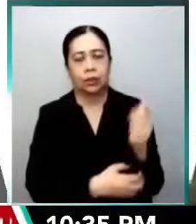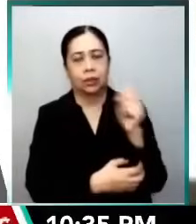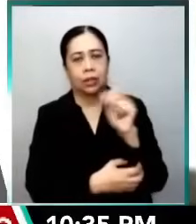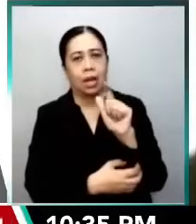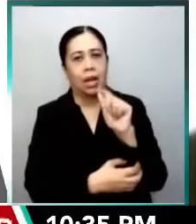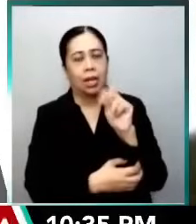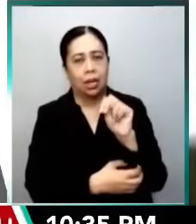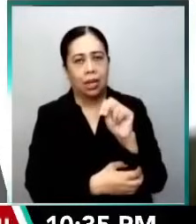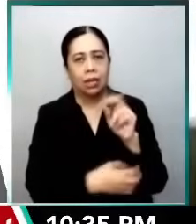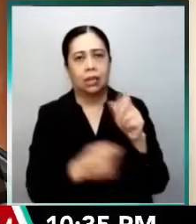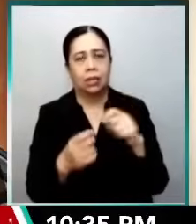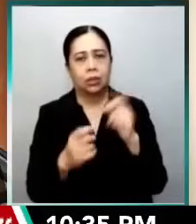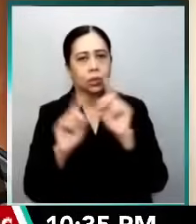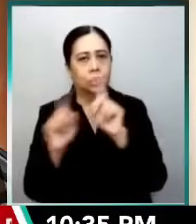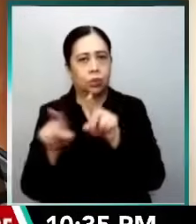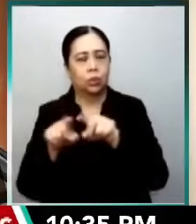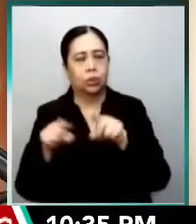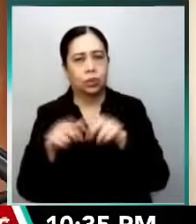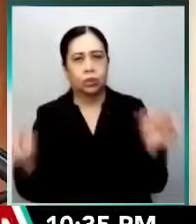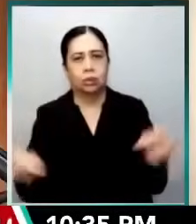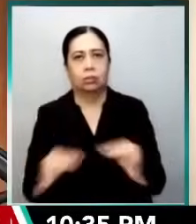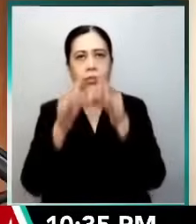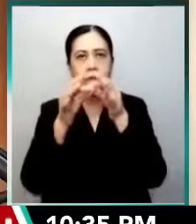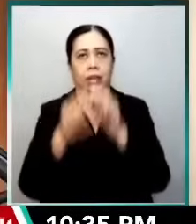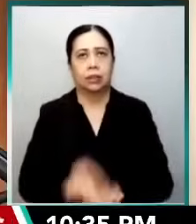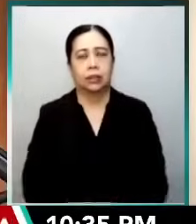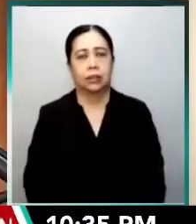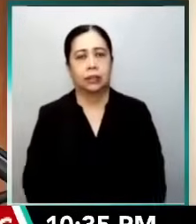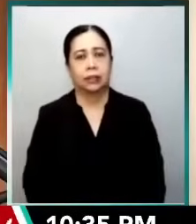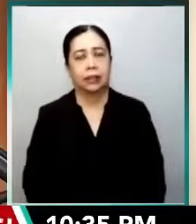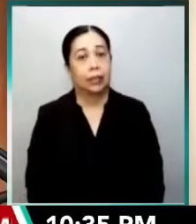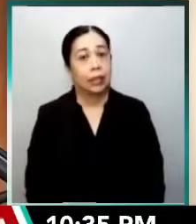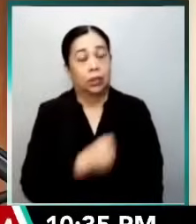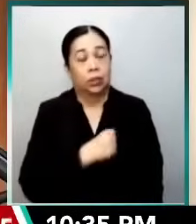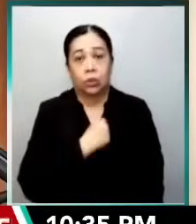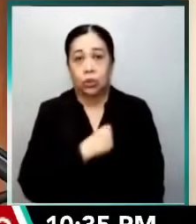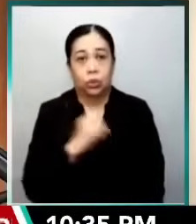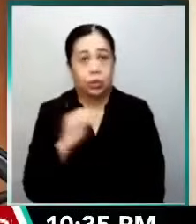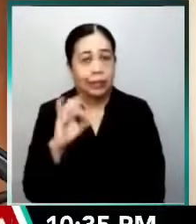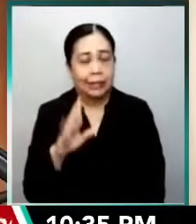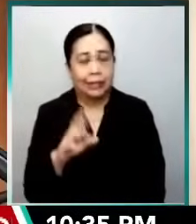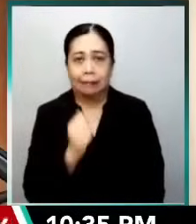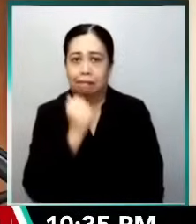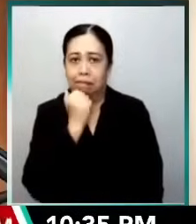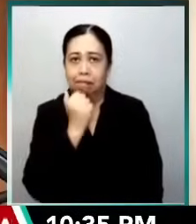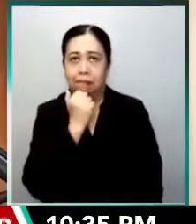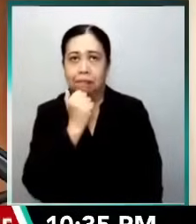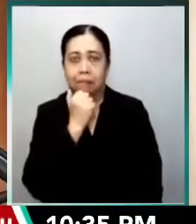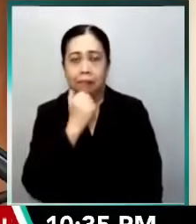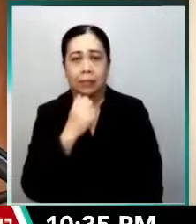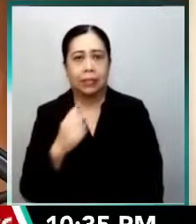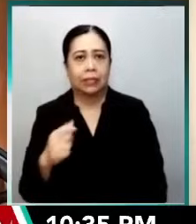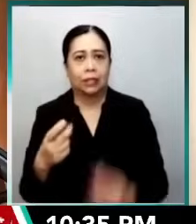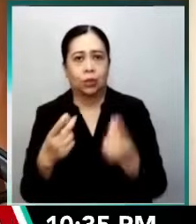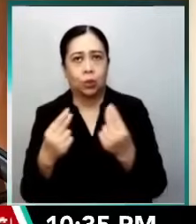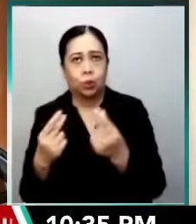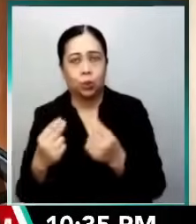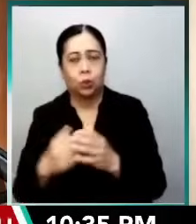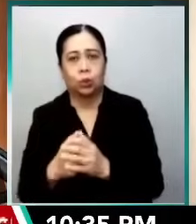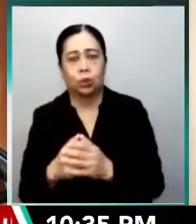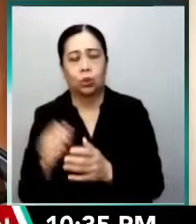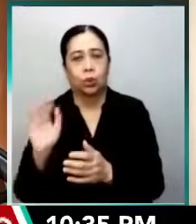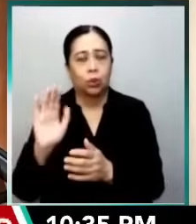na dumalo rin sa misa. Sorry ho sir, maling-mali ang bawat hakbang ng inyong